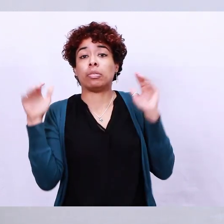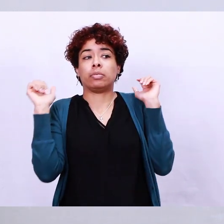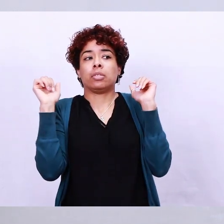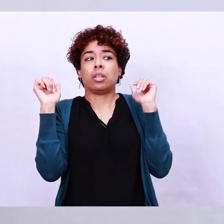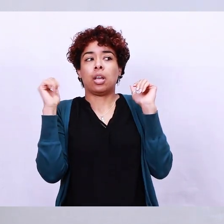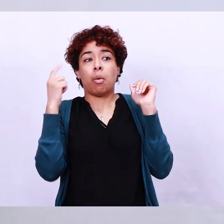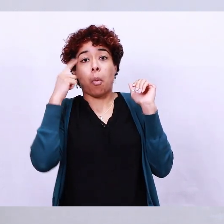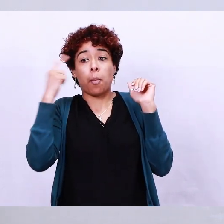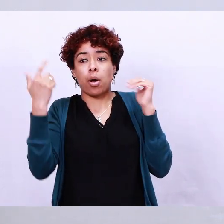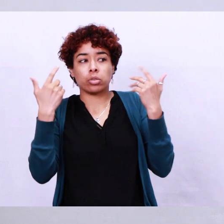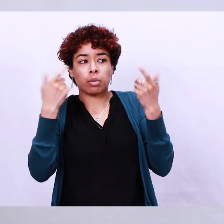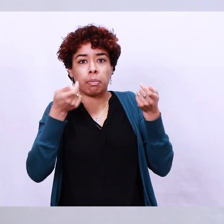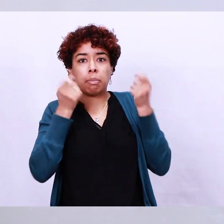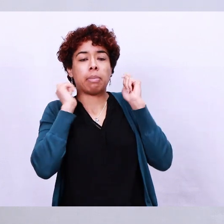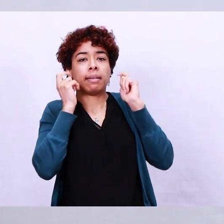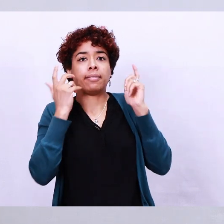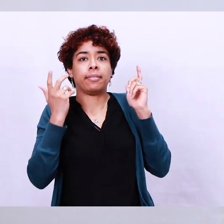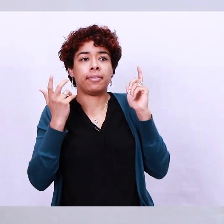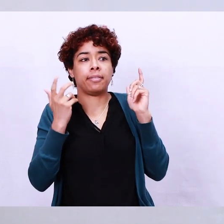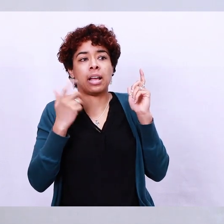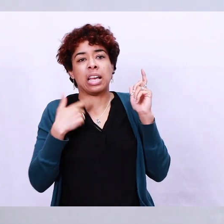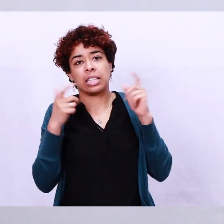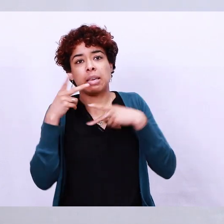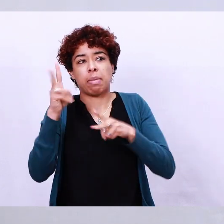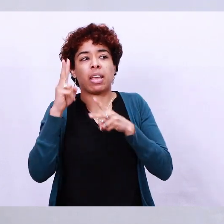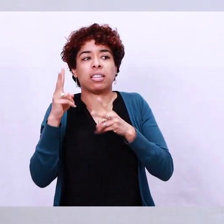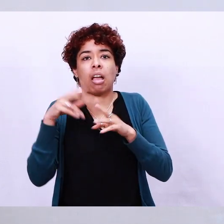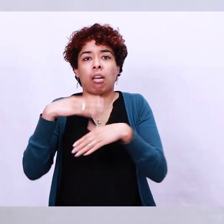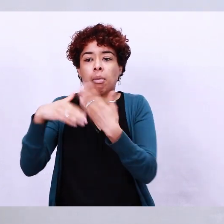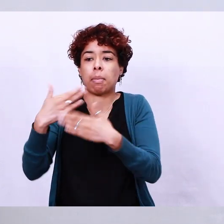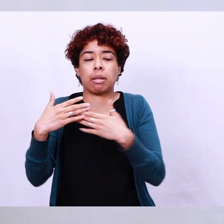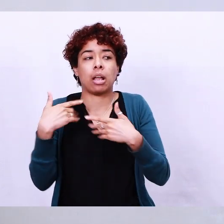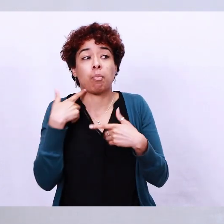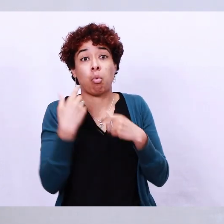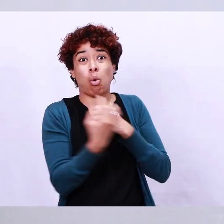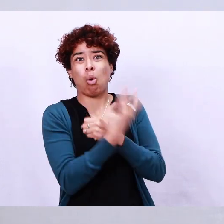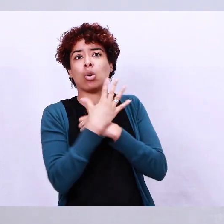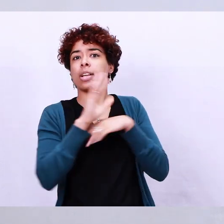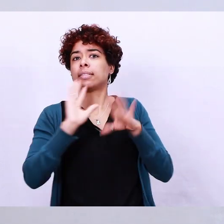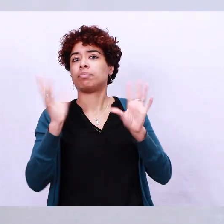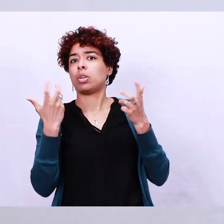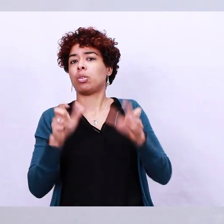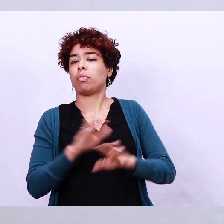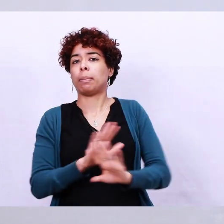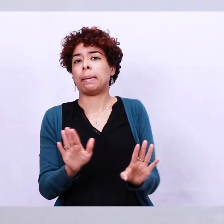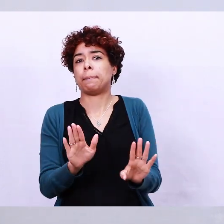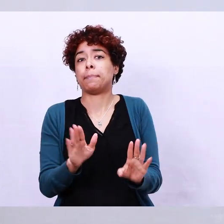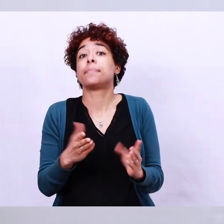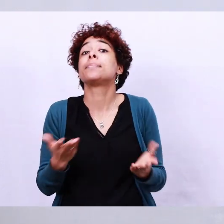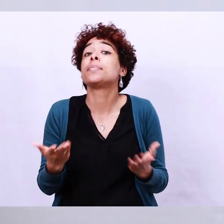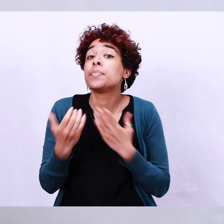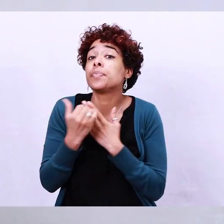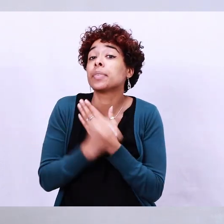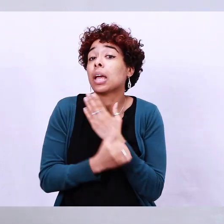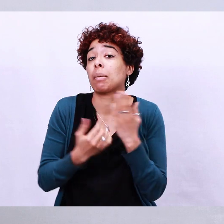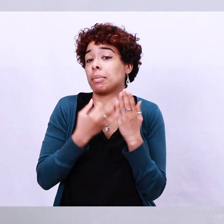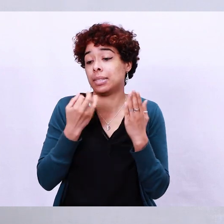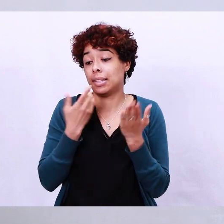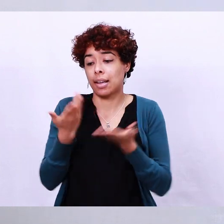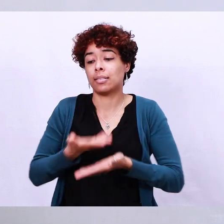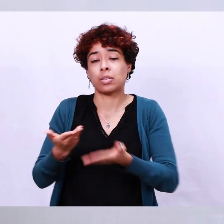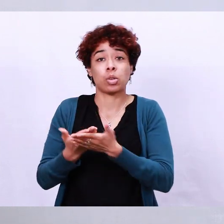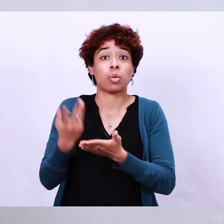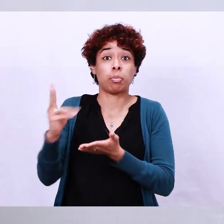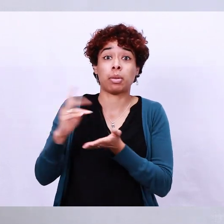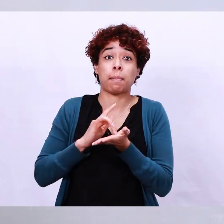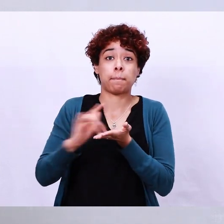pas qu'on le traite de quelqu'un qui va avec les païens, d'être rejeté par les Juifs. Et donc, la Bible nous dit qu'il est dans l'hypocrisie